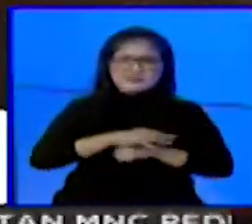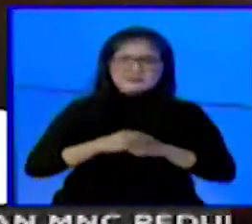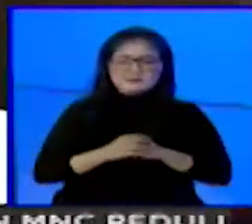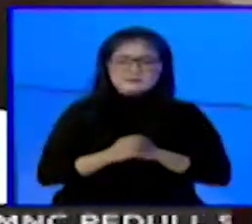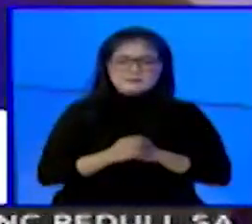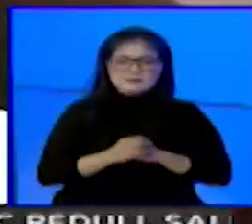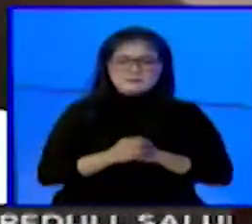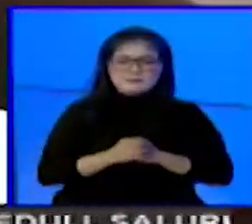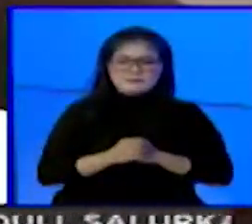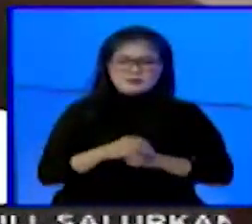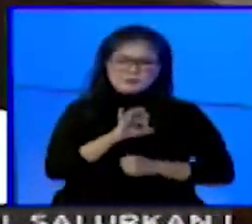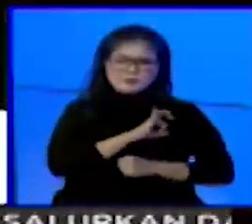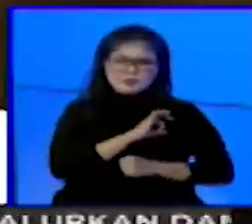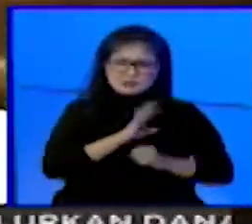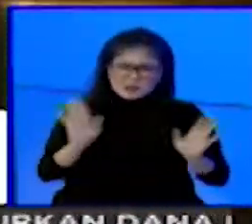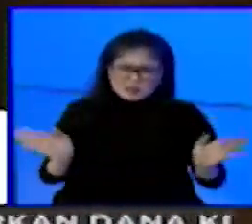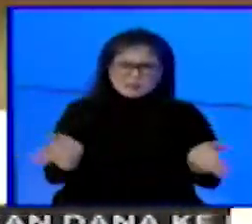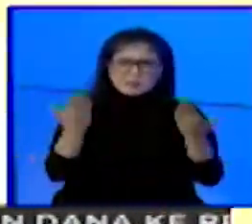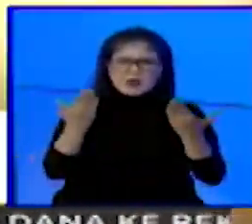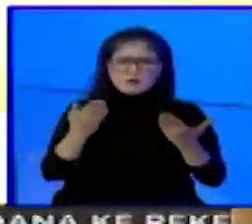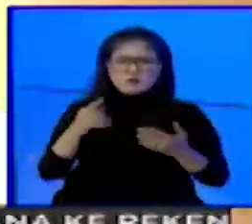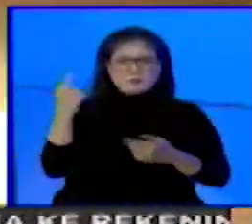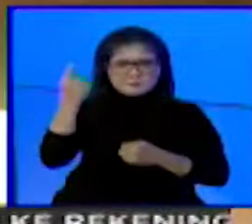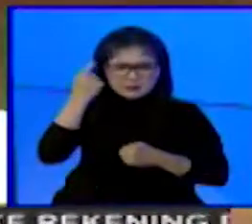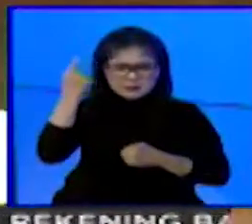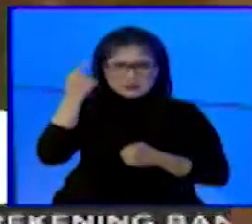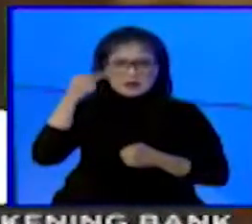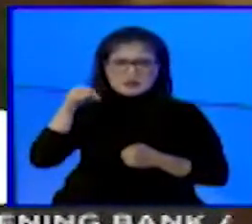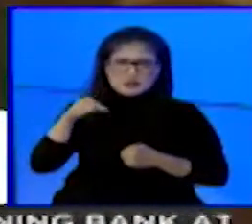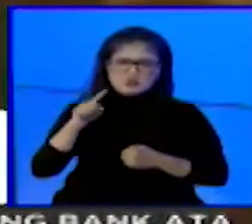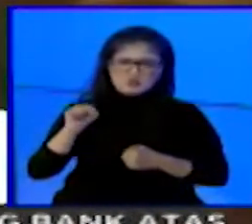Presiden yang membangun pemerintahan yang demokratis dan transparan.